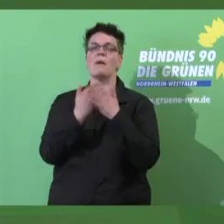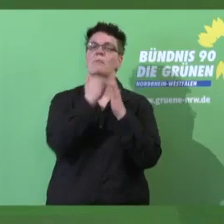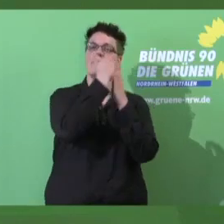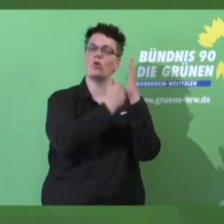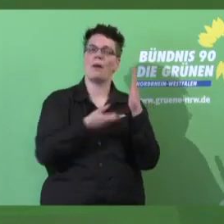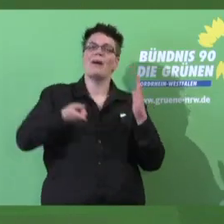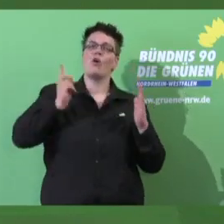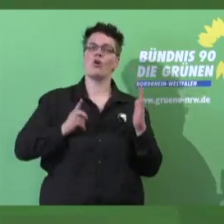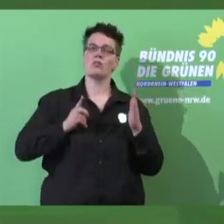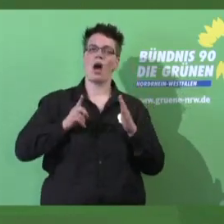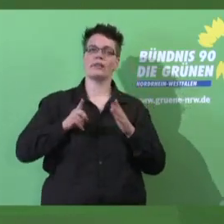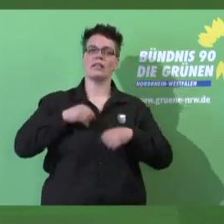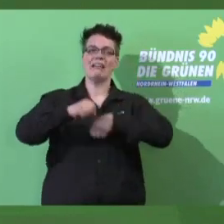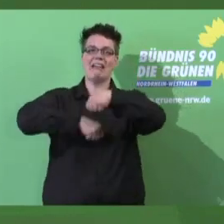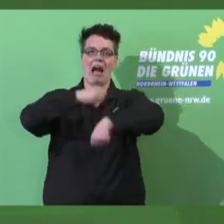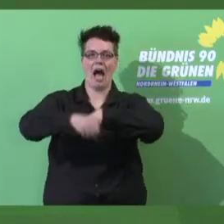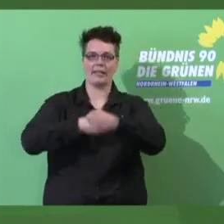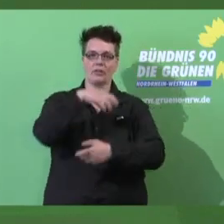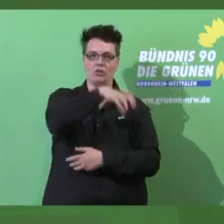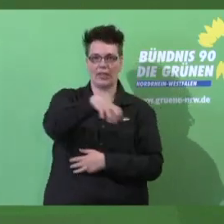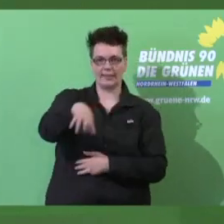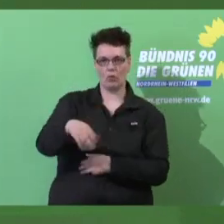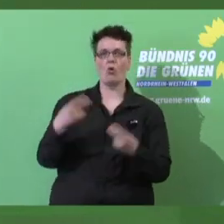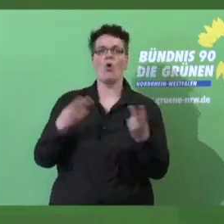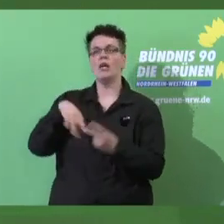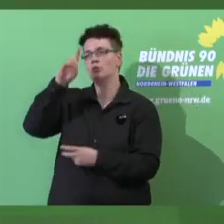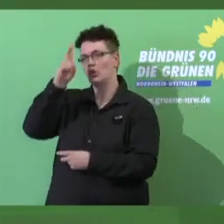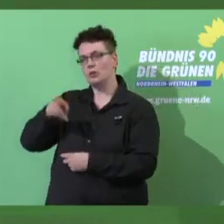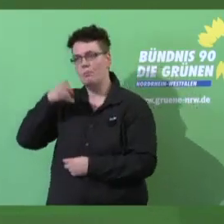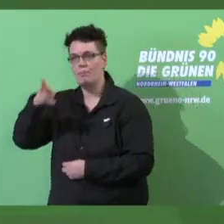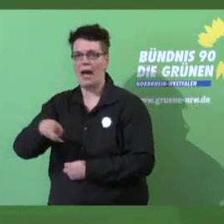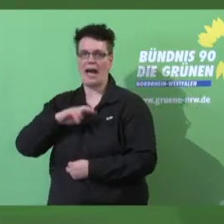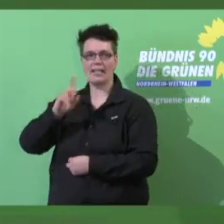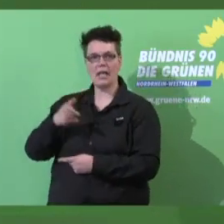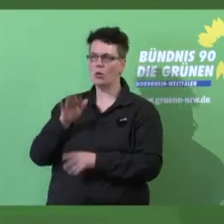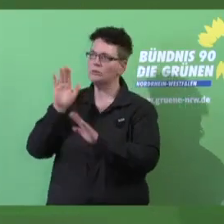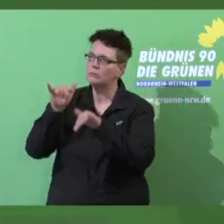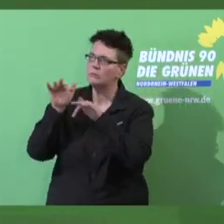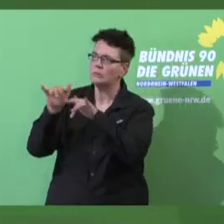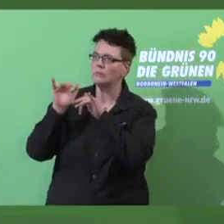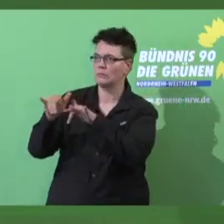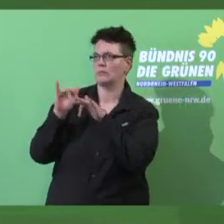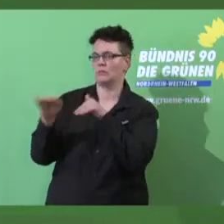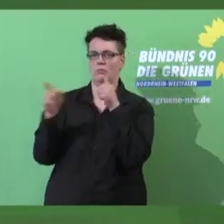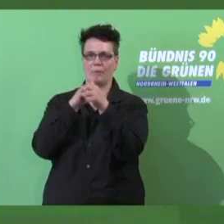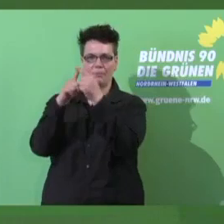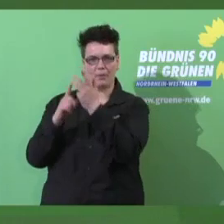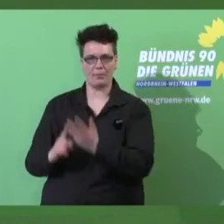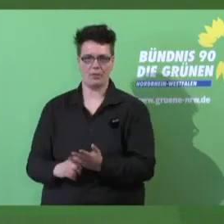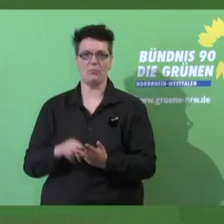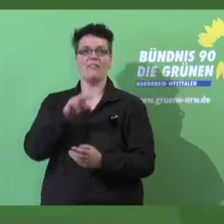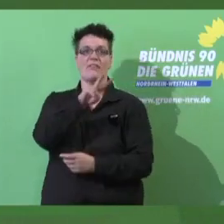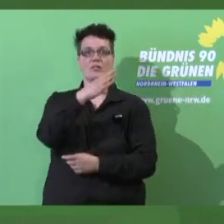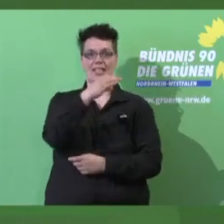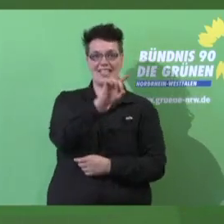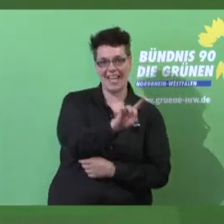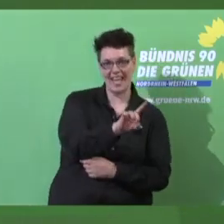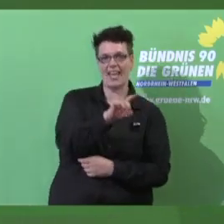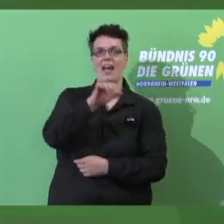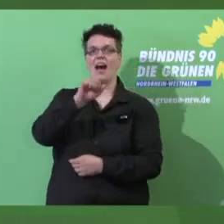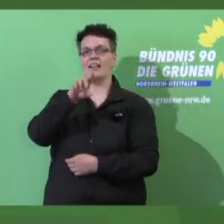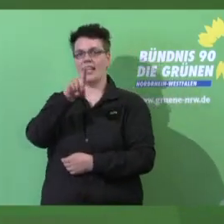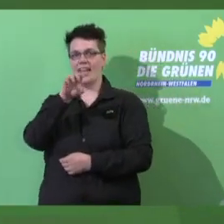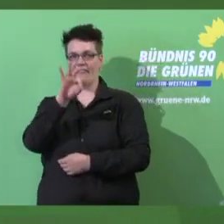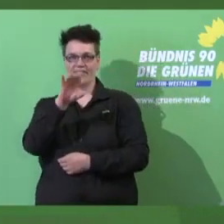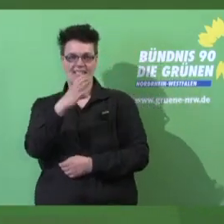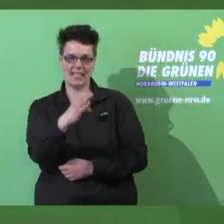im Regionalisierungsbereich bei der Bahn wichtige Akzente gesetzt haben, Strecken reaktiviert haben etc. Der VCD, der ADFC, Leute, die da